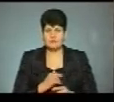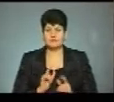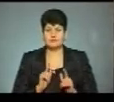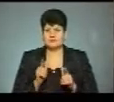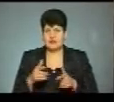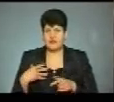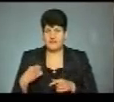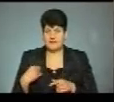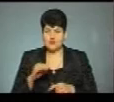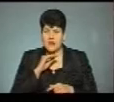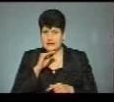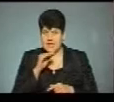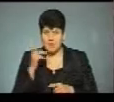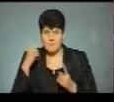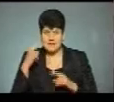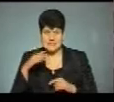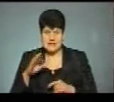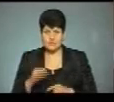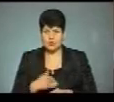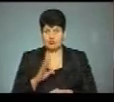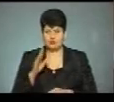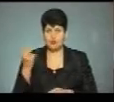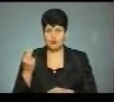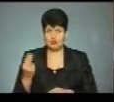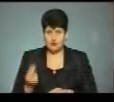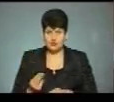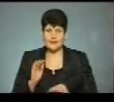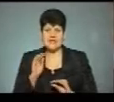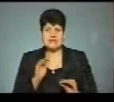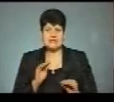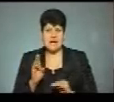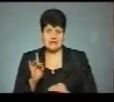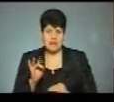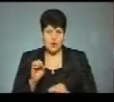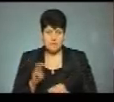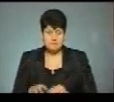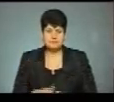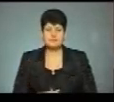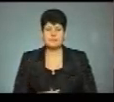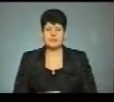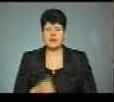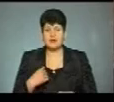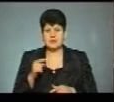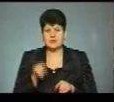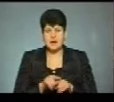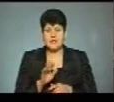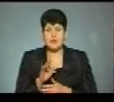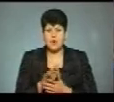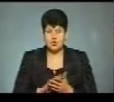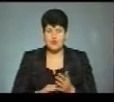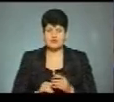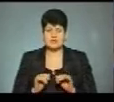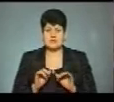академію мистецтв. І хотів бути художником і дизайнером. І так. Продовження справи,